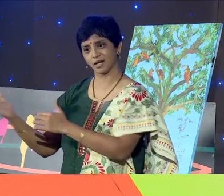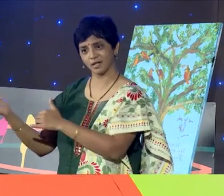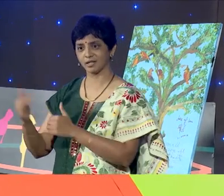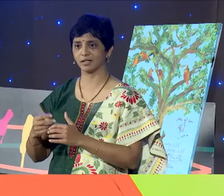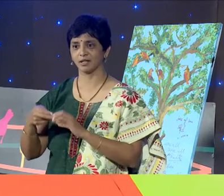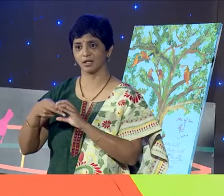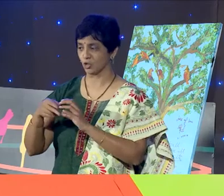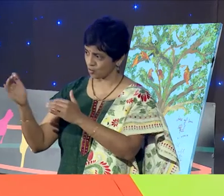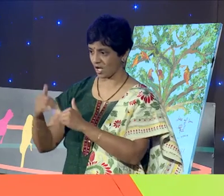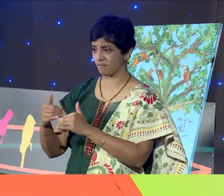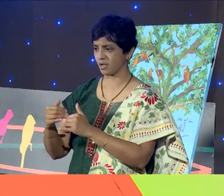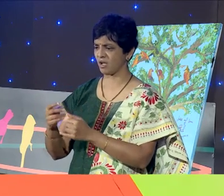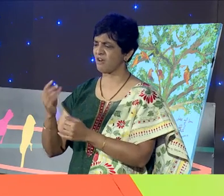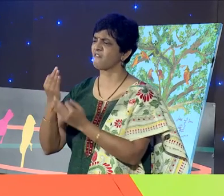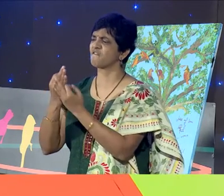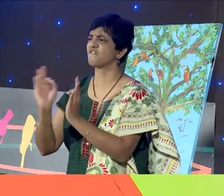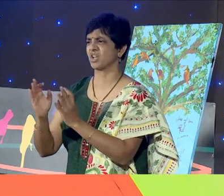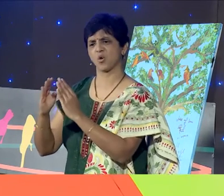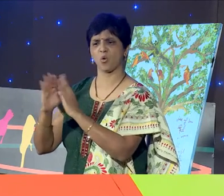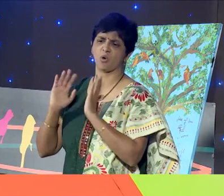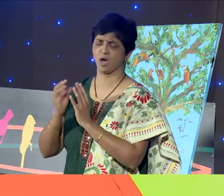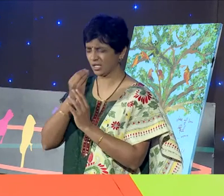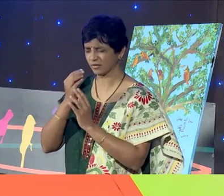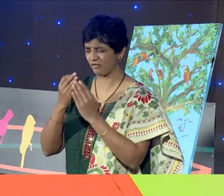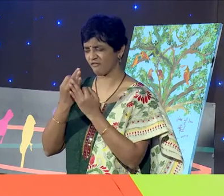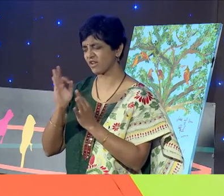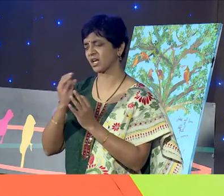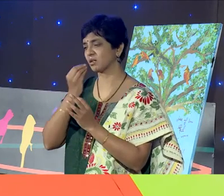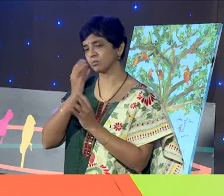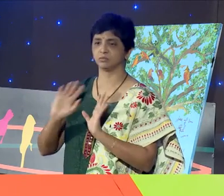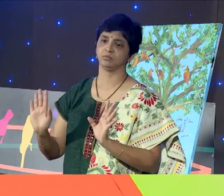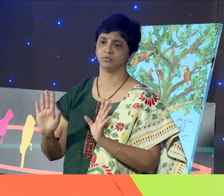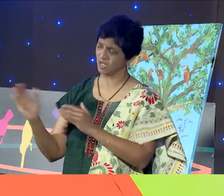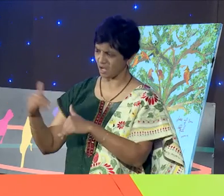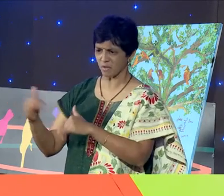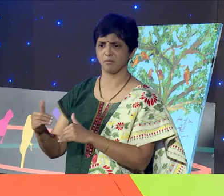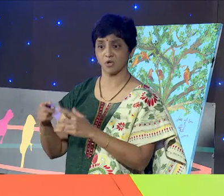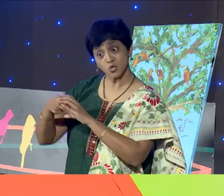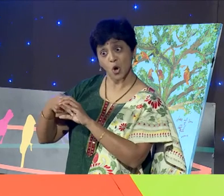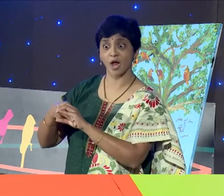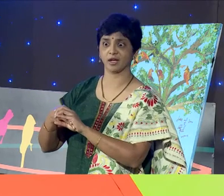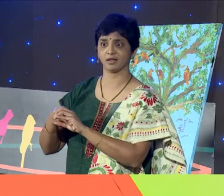खाना और रहना फ्री, बस डील पक्की हो गई। चारों बच्चों को मैंने और नीता शाम को लिया, हमारे